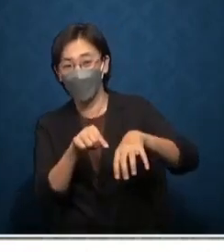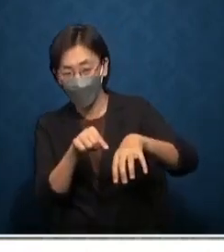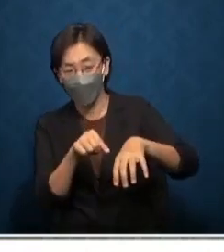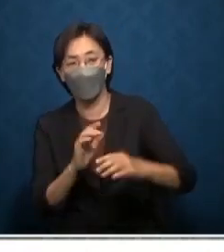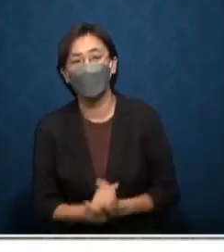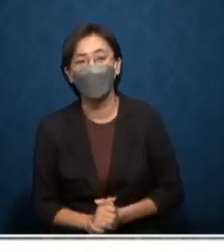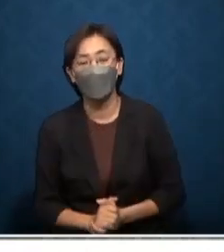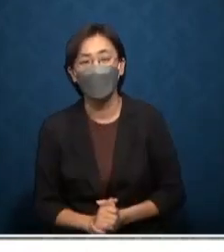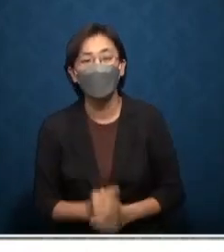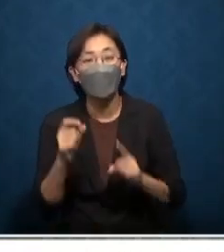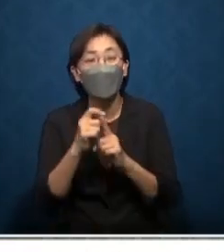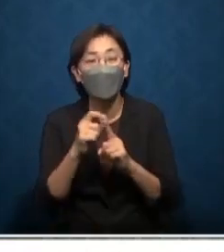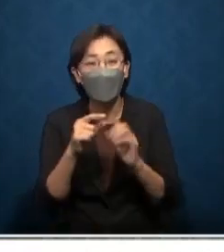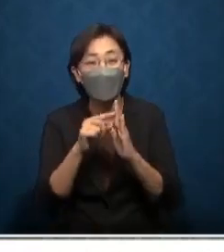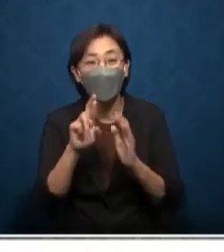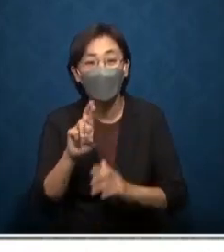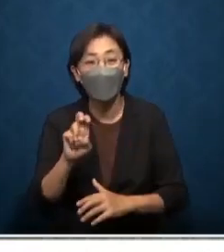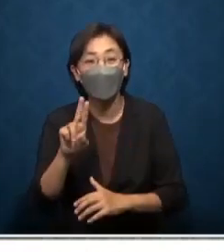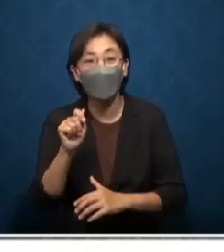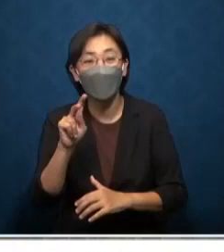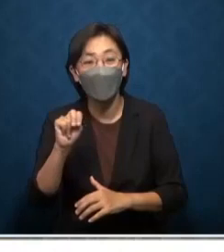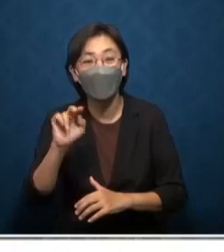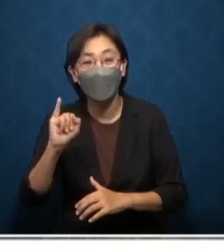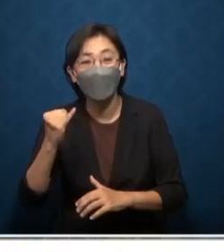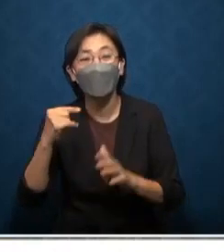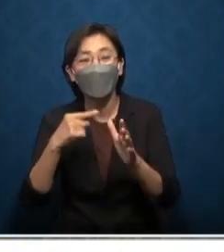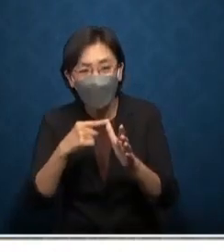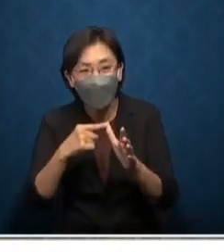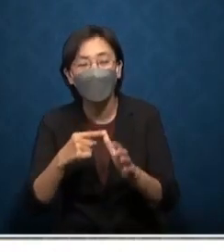้คำวเรือนจำแตพูดวาคุกกแลวกันจะได้ถึงใจเนอะ